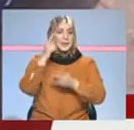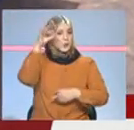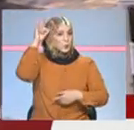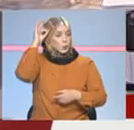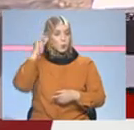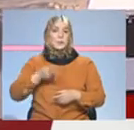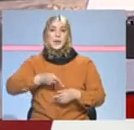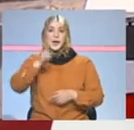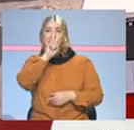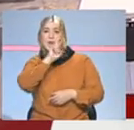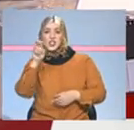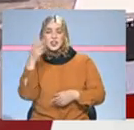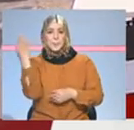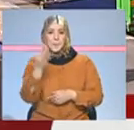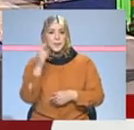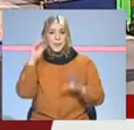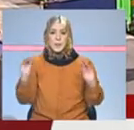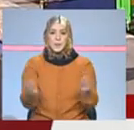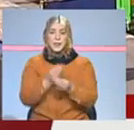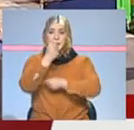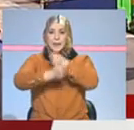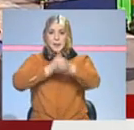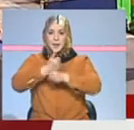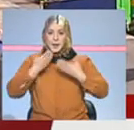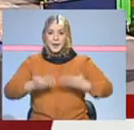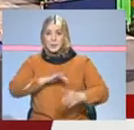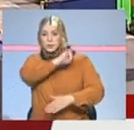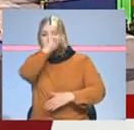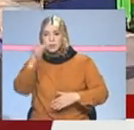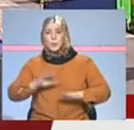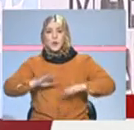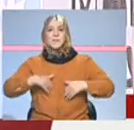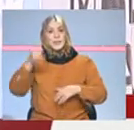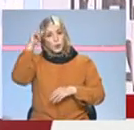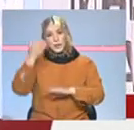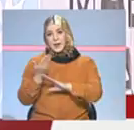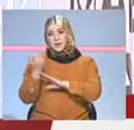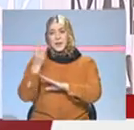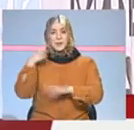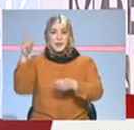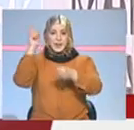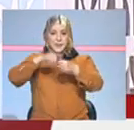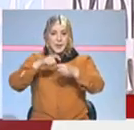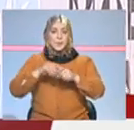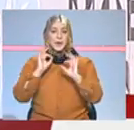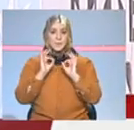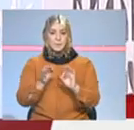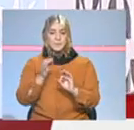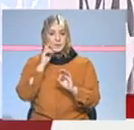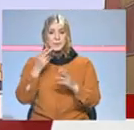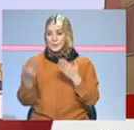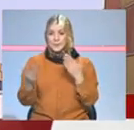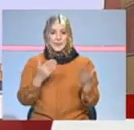من 20% منذ بداية السنة الحالية وإلى موفى جويلية الفارط، ما ساهم في تحقيق تعديل